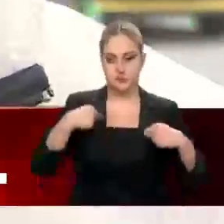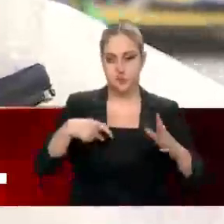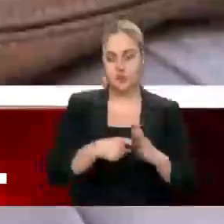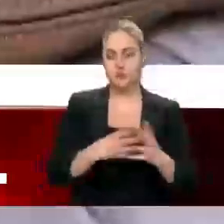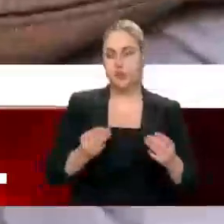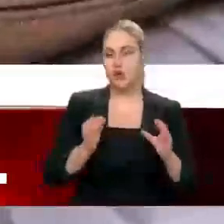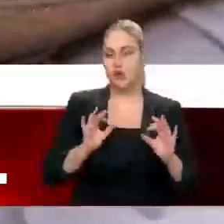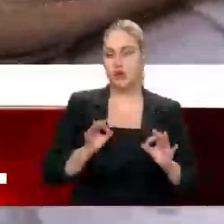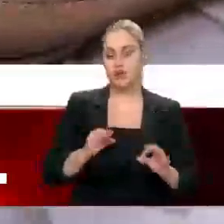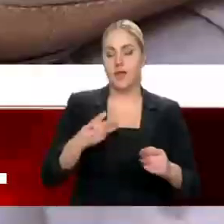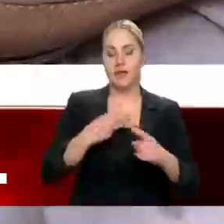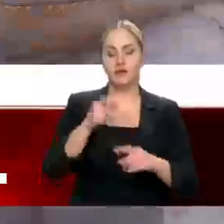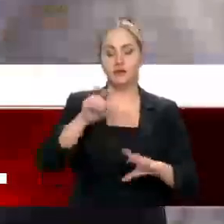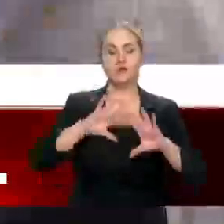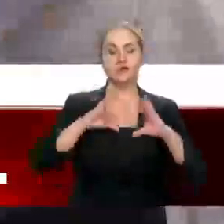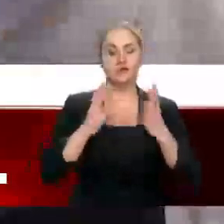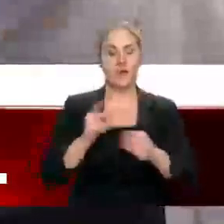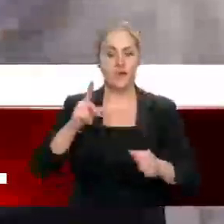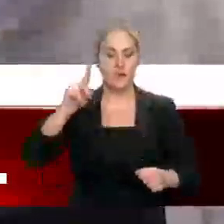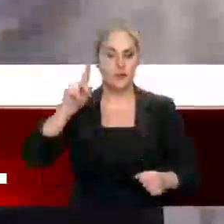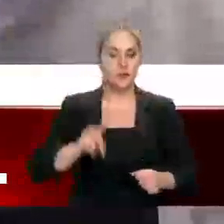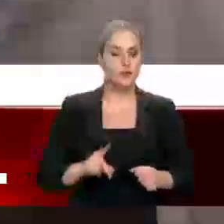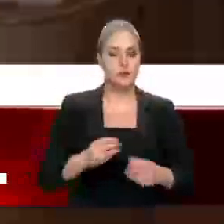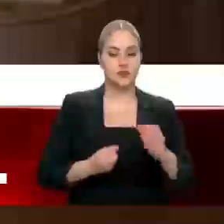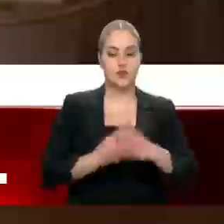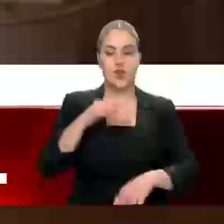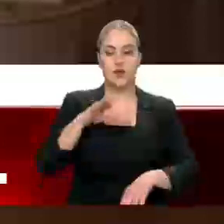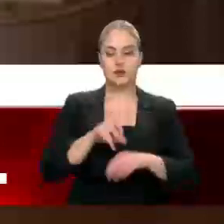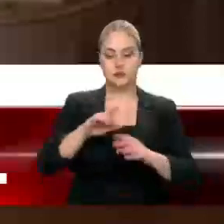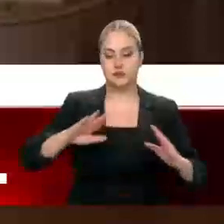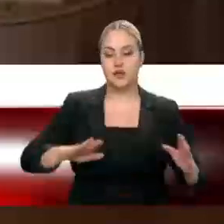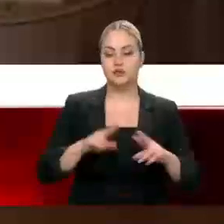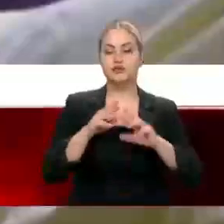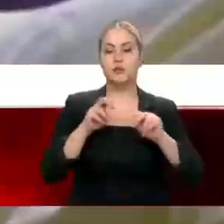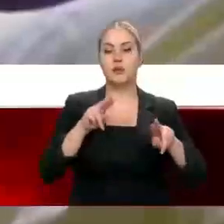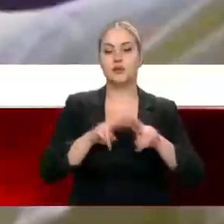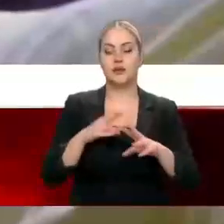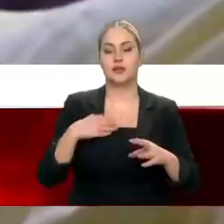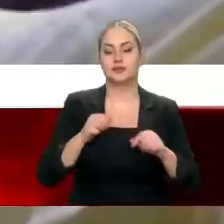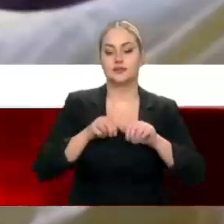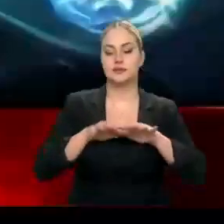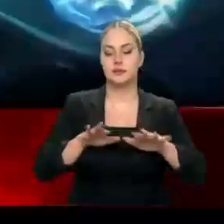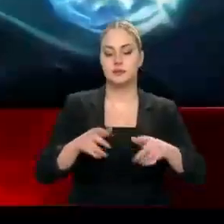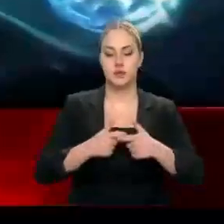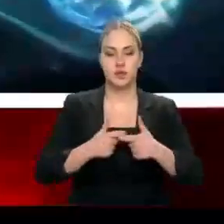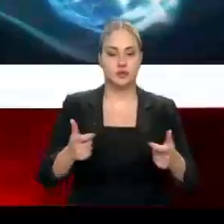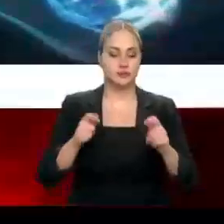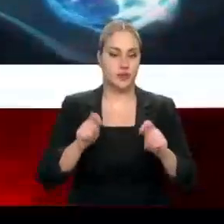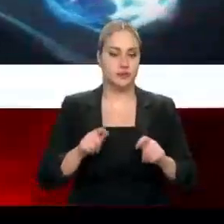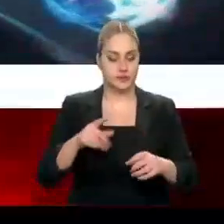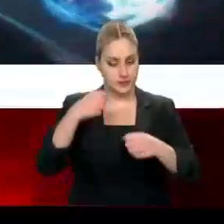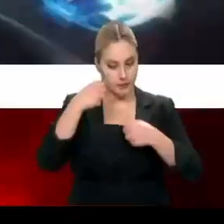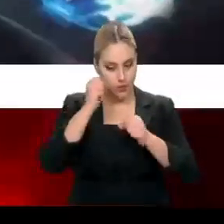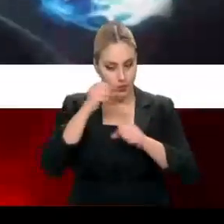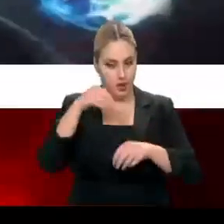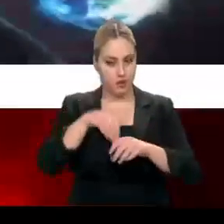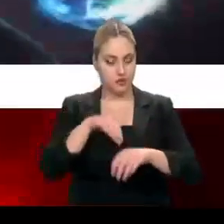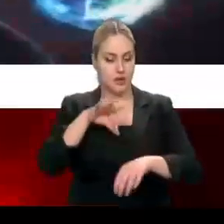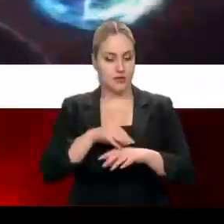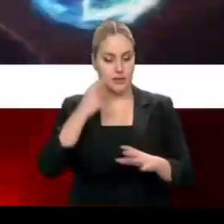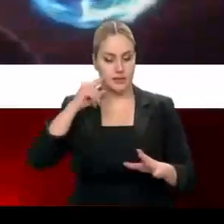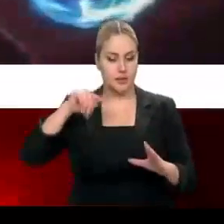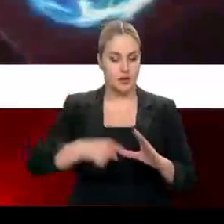çok önemli. Ertürk dünyada bir ilke imza atarak hastalığa karşı robotik bir sistem geliştirdi. Laboratuvarlarda hastalığı